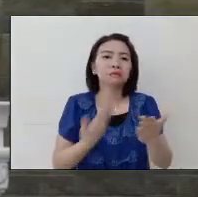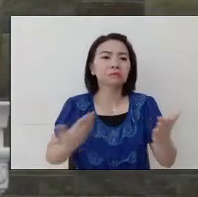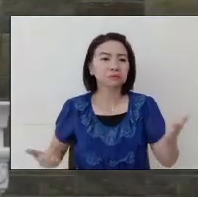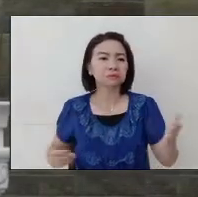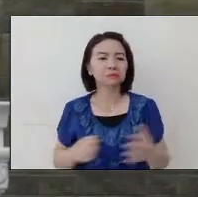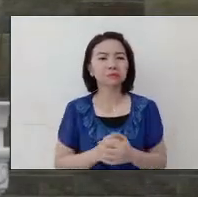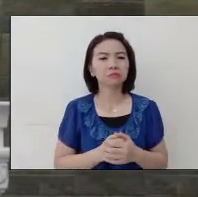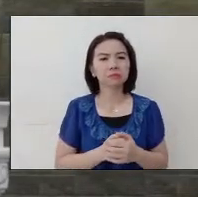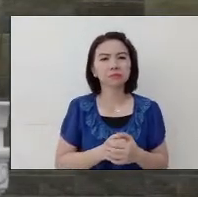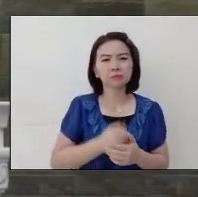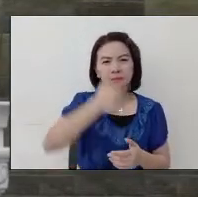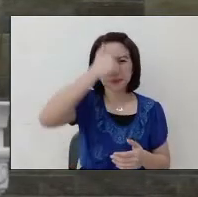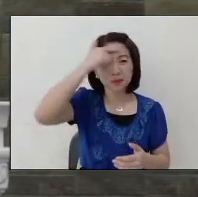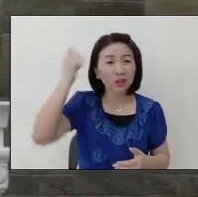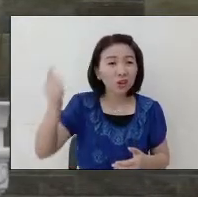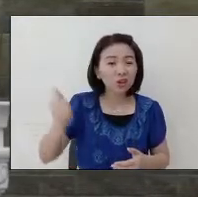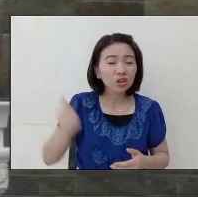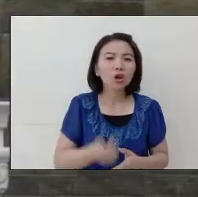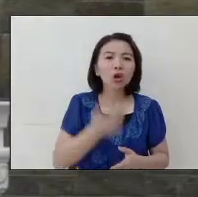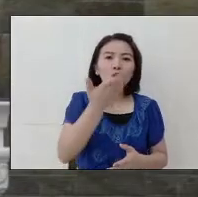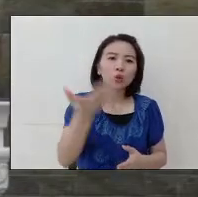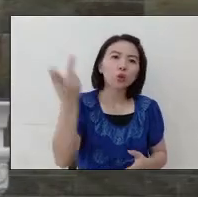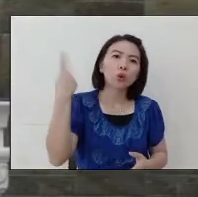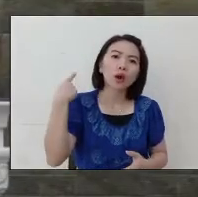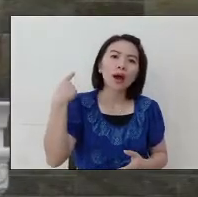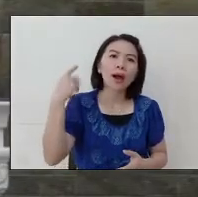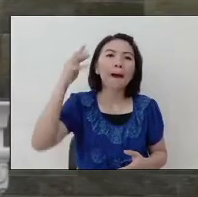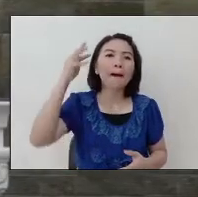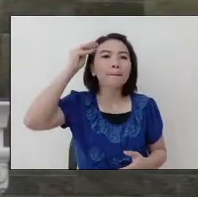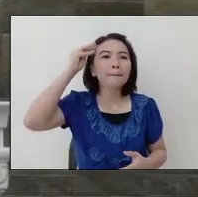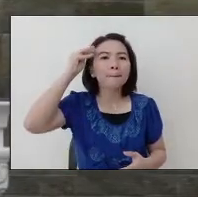Because you've got a mind that is impure.